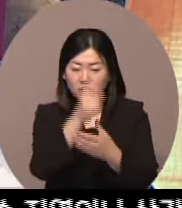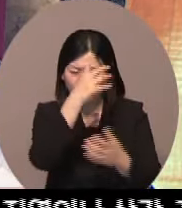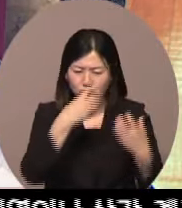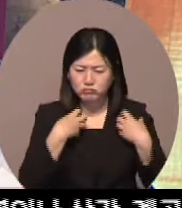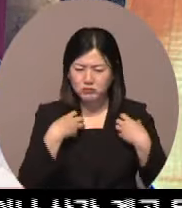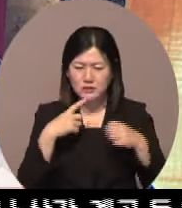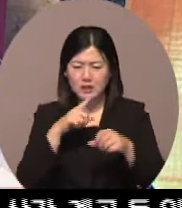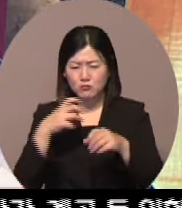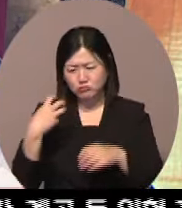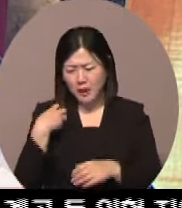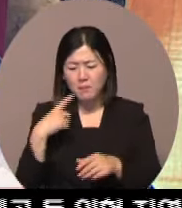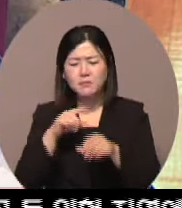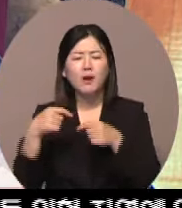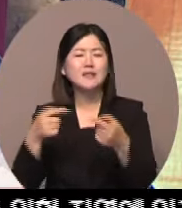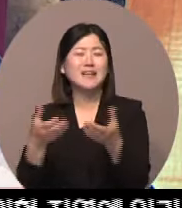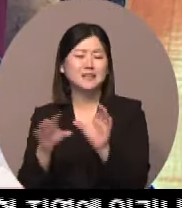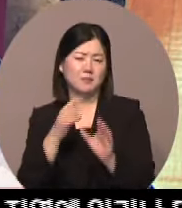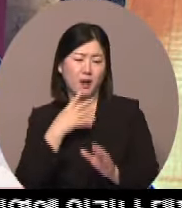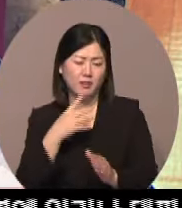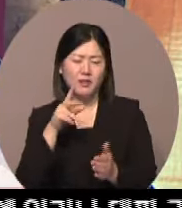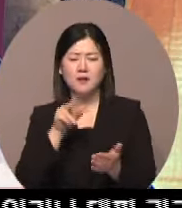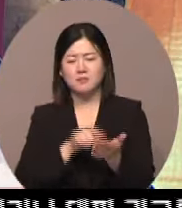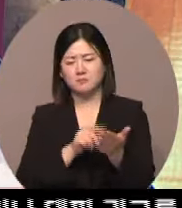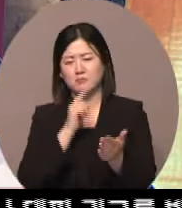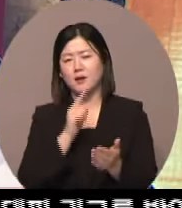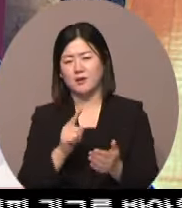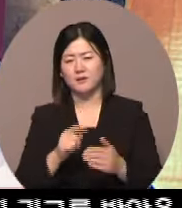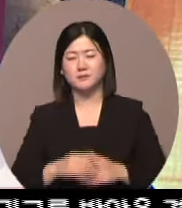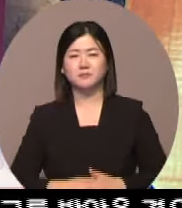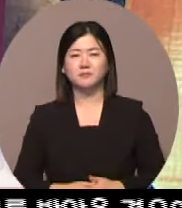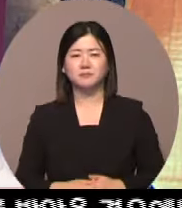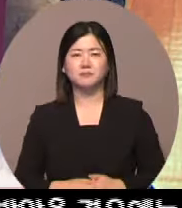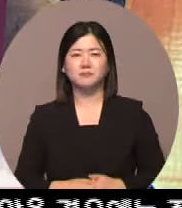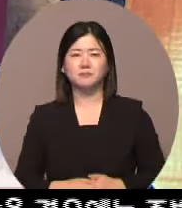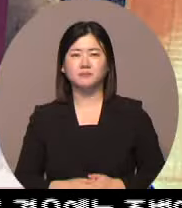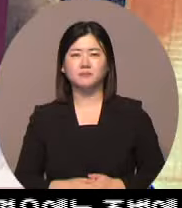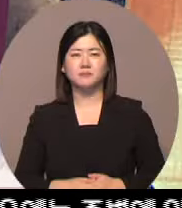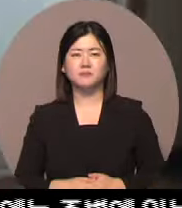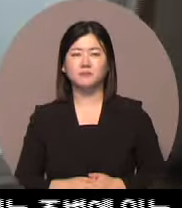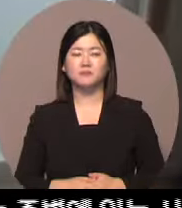지자체는 부담만지는게 아니냐는 지적이 나옵니다 박선진